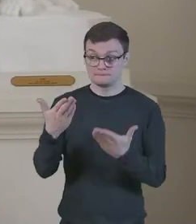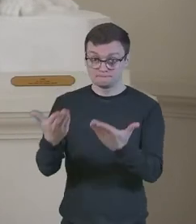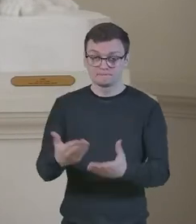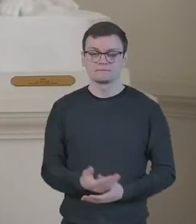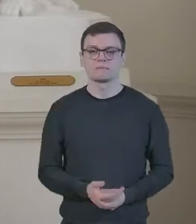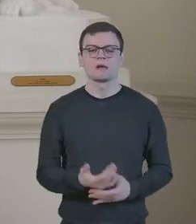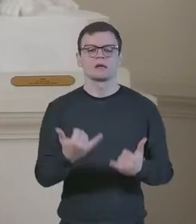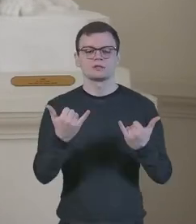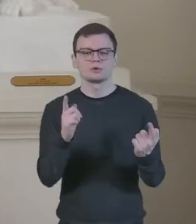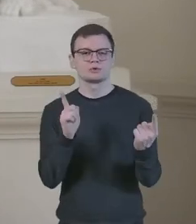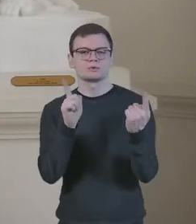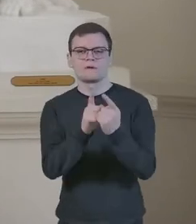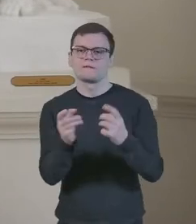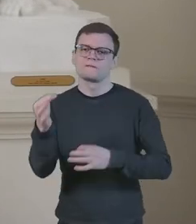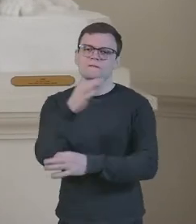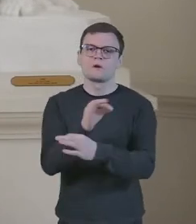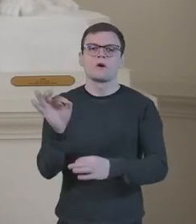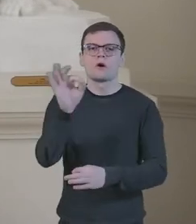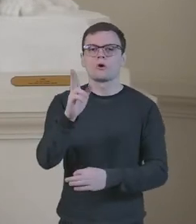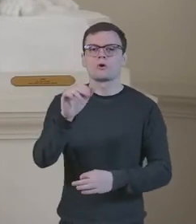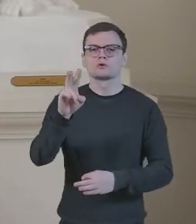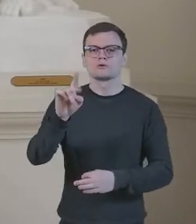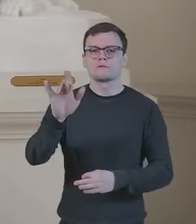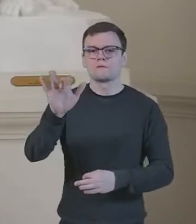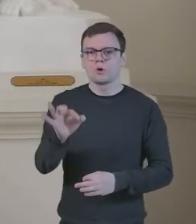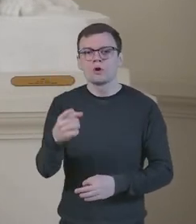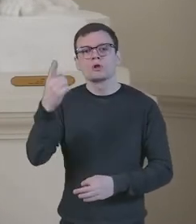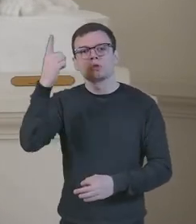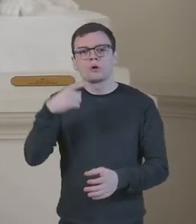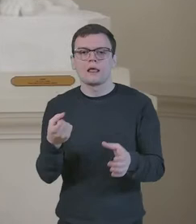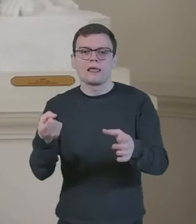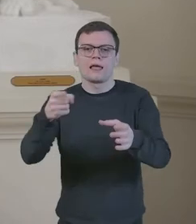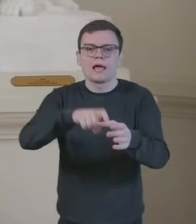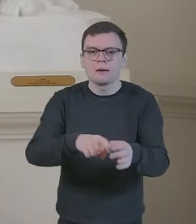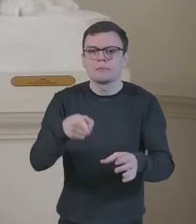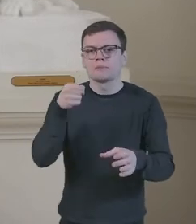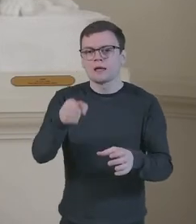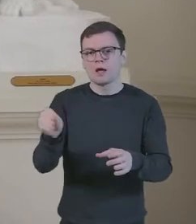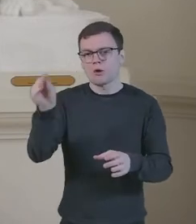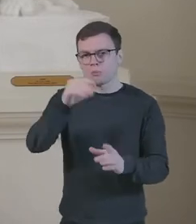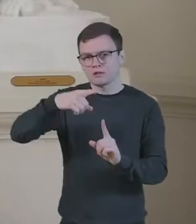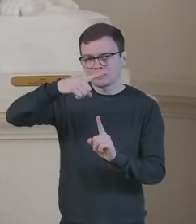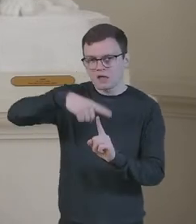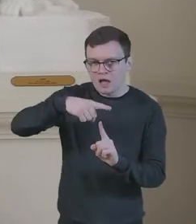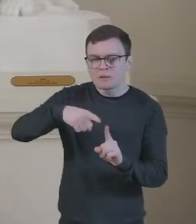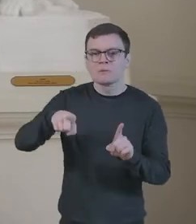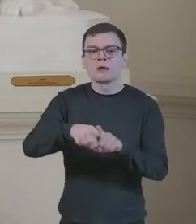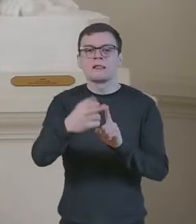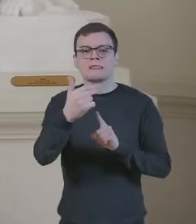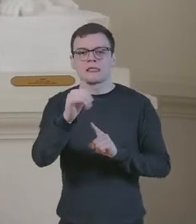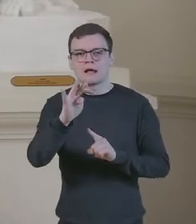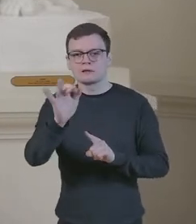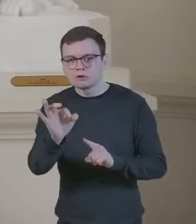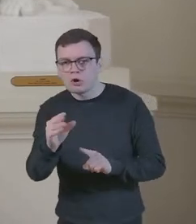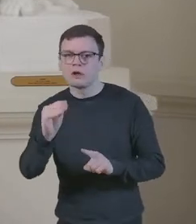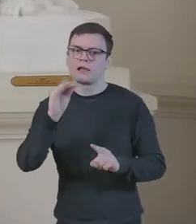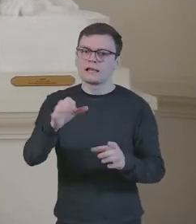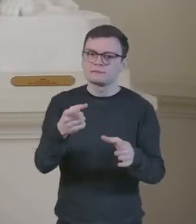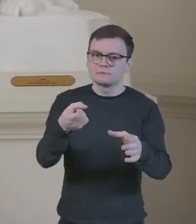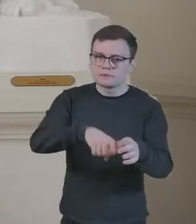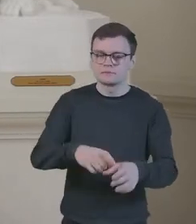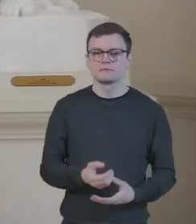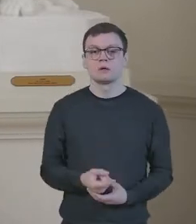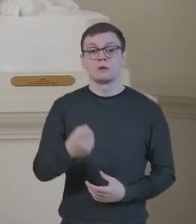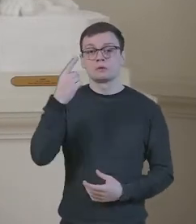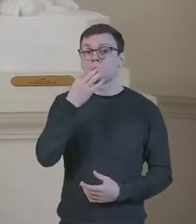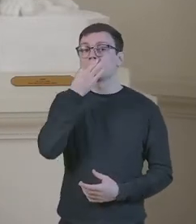šiandien mūsų stikimo metu mes aptarėme taip pat Kosovo ambiciją prisijungti prie Europos tarybos, NATO ir Europos